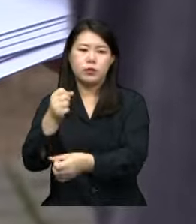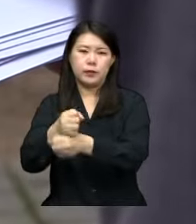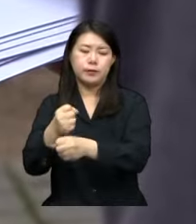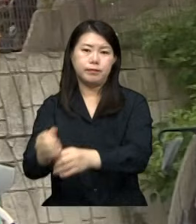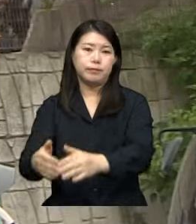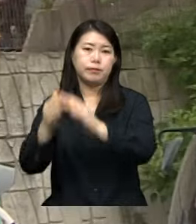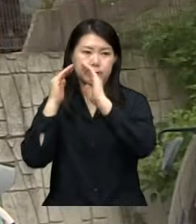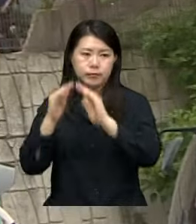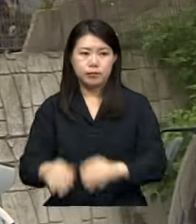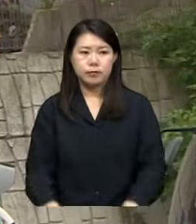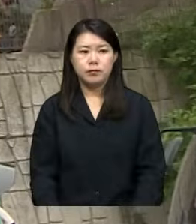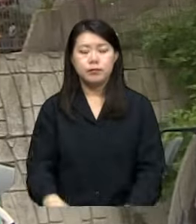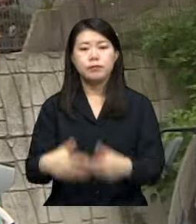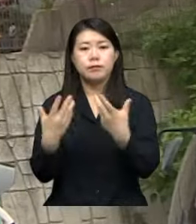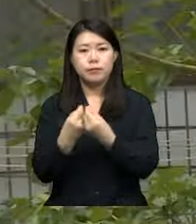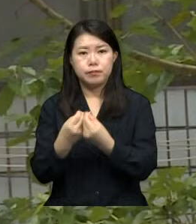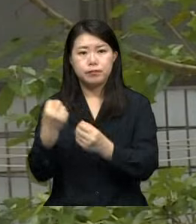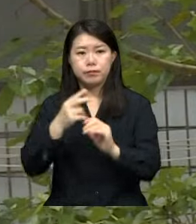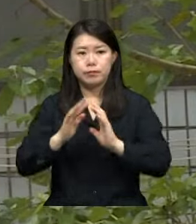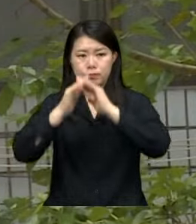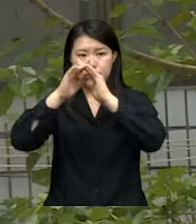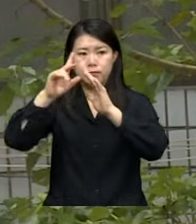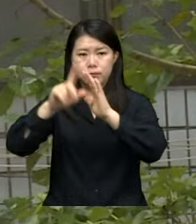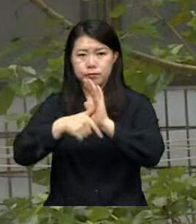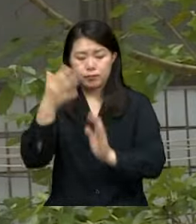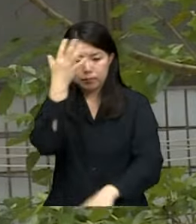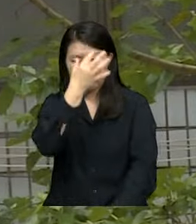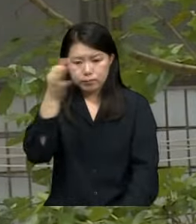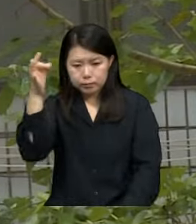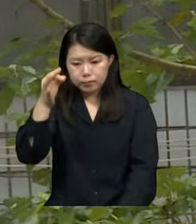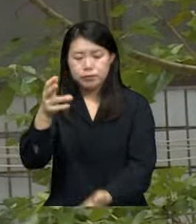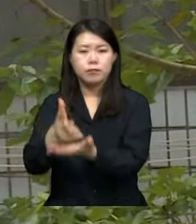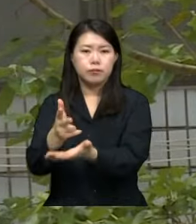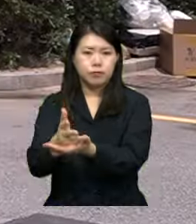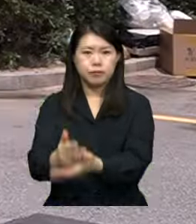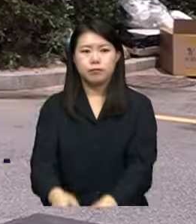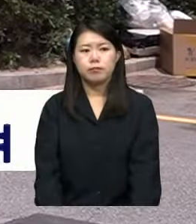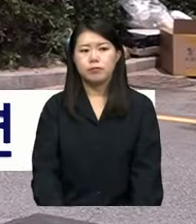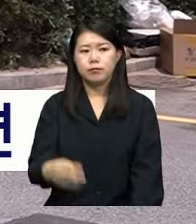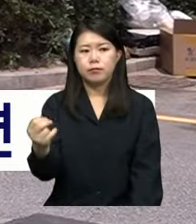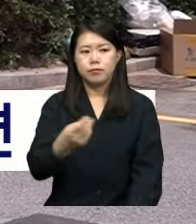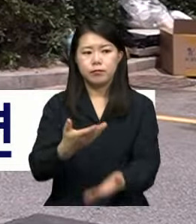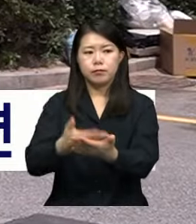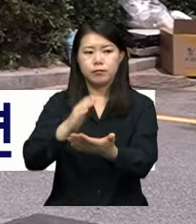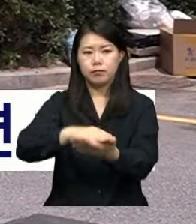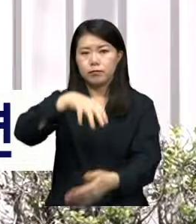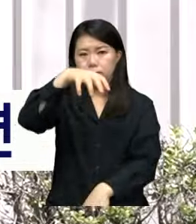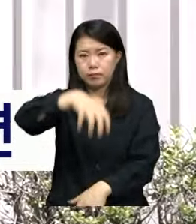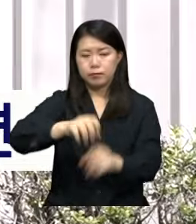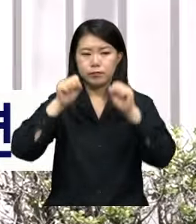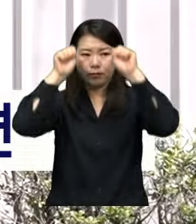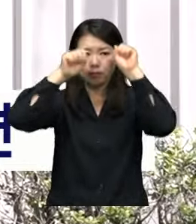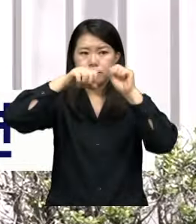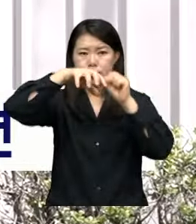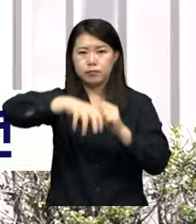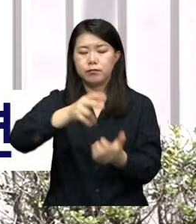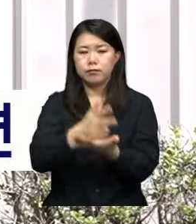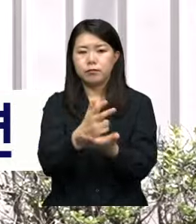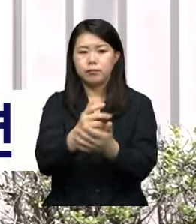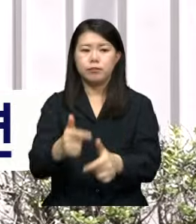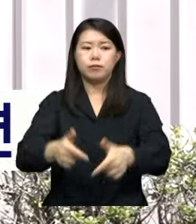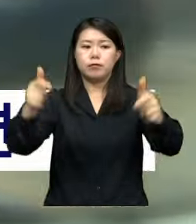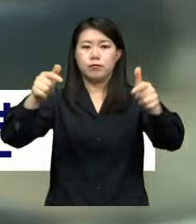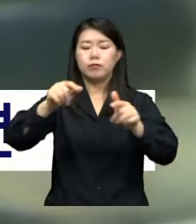제안했습니다 컨 건축 과에서 기부으로 주되는 주장과 리모델링 중인 체육관의 주차면수 확대를